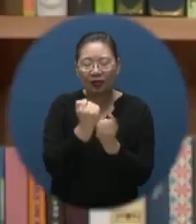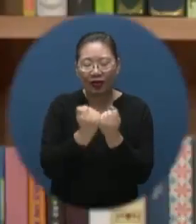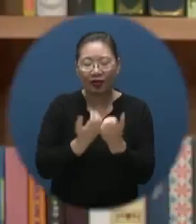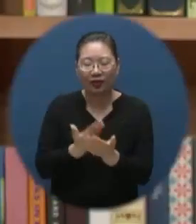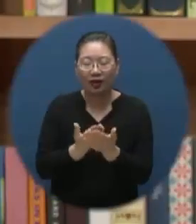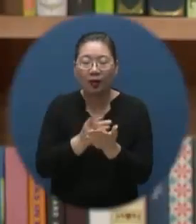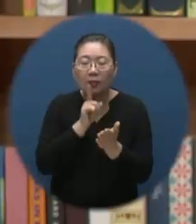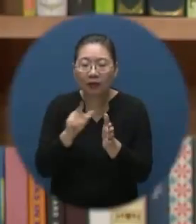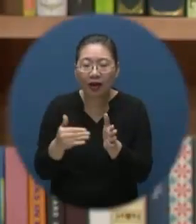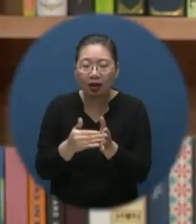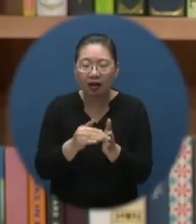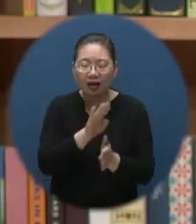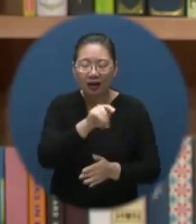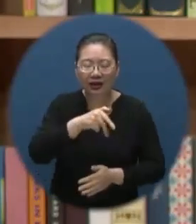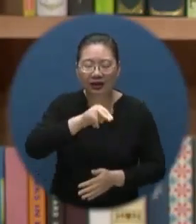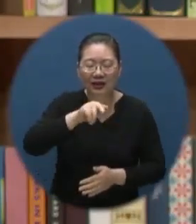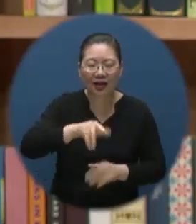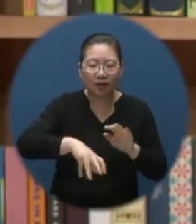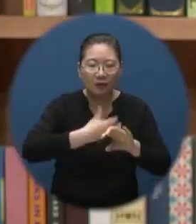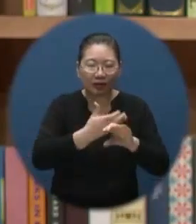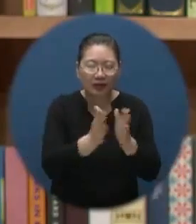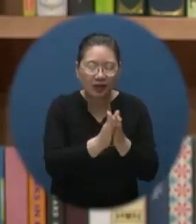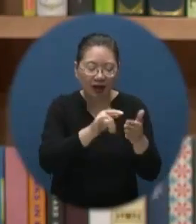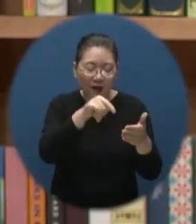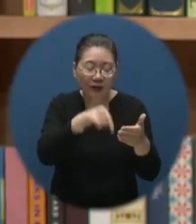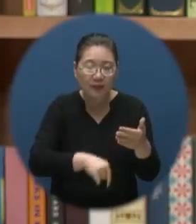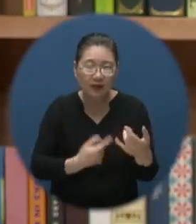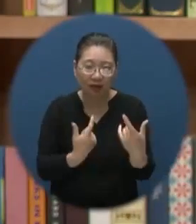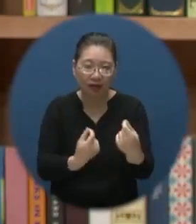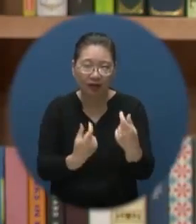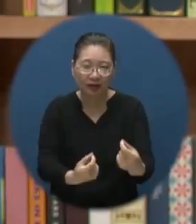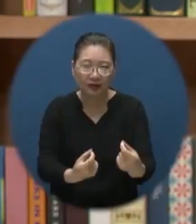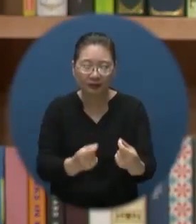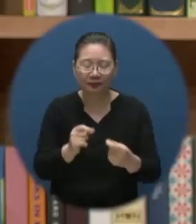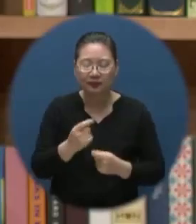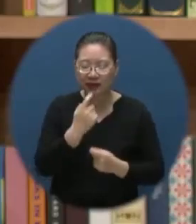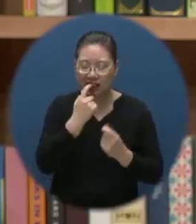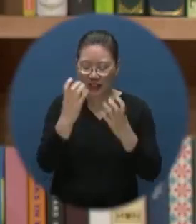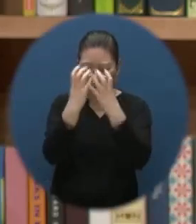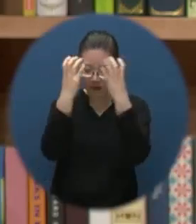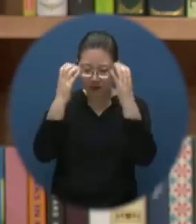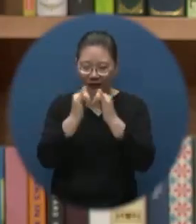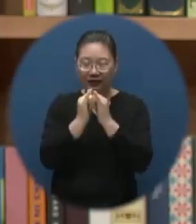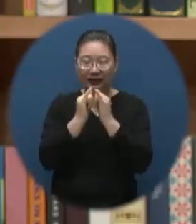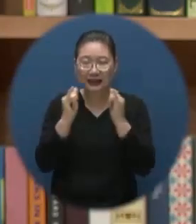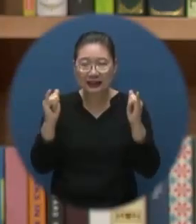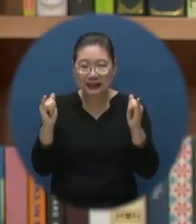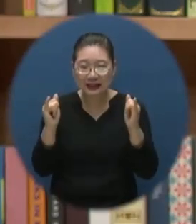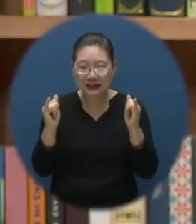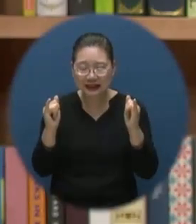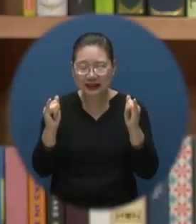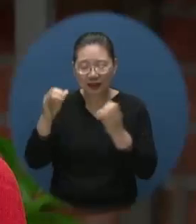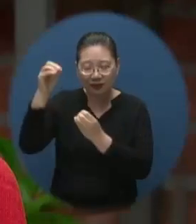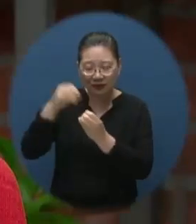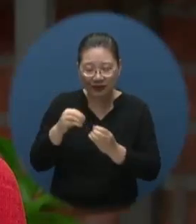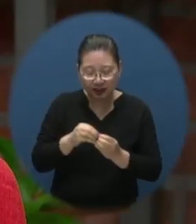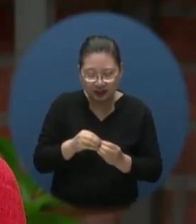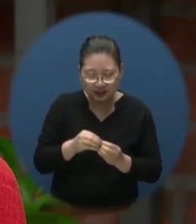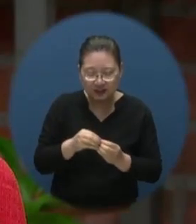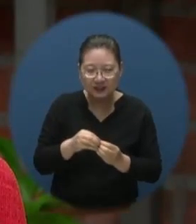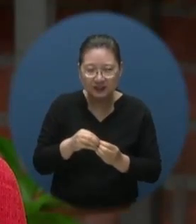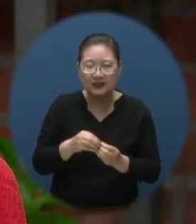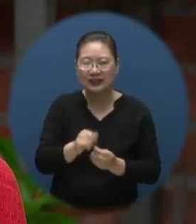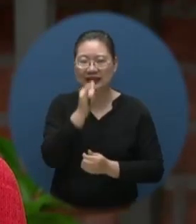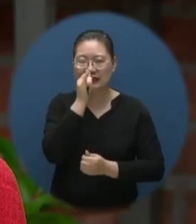해달라고 그랬는데요. 그 백색혁명 책 안에 바로 예. 그런 그 모슬림들의 풍습 같은 것도 들어있고요. 약간